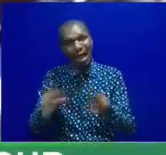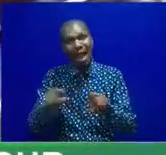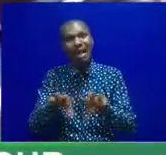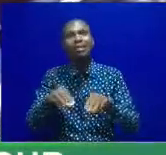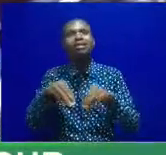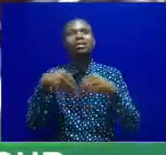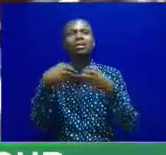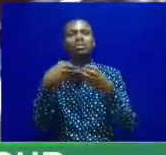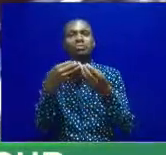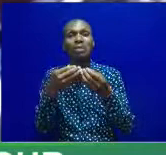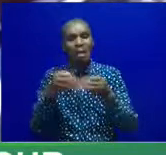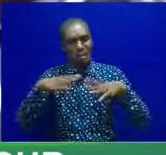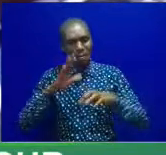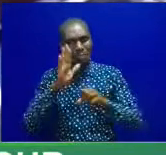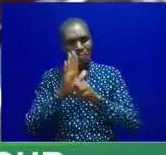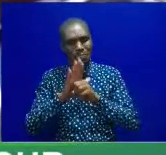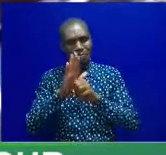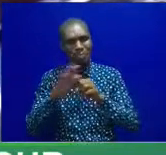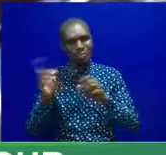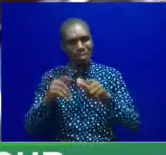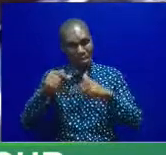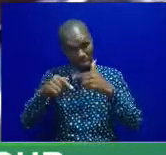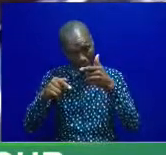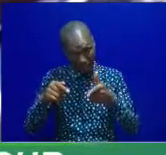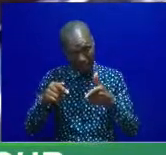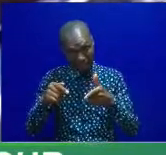kupata watu wengi kabisa wakija hapa